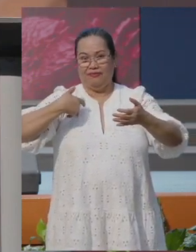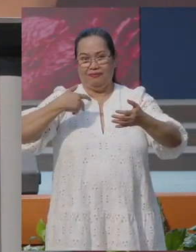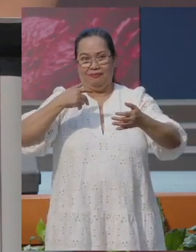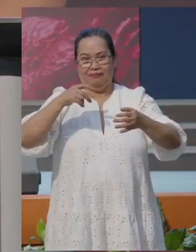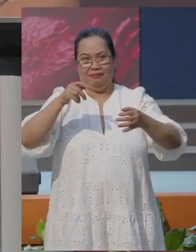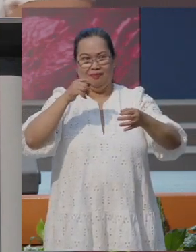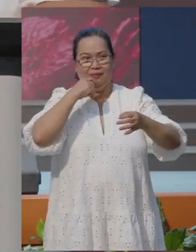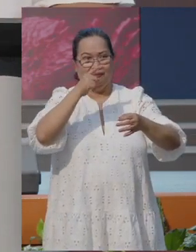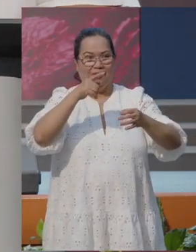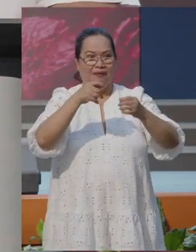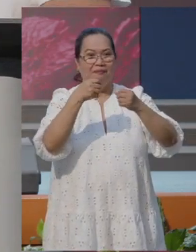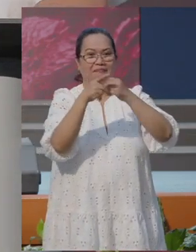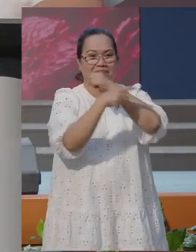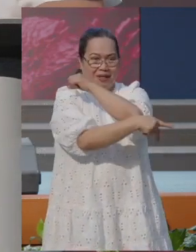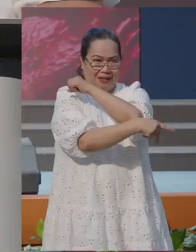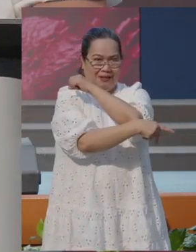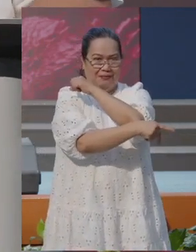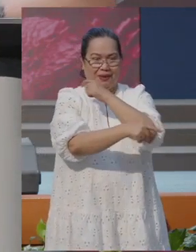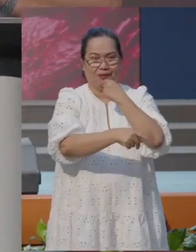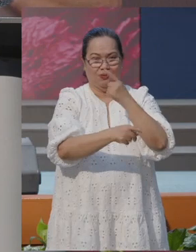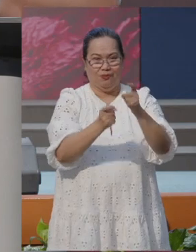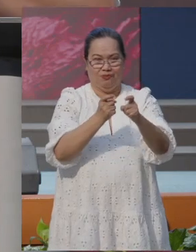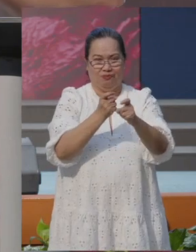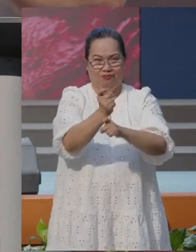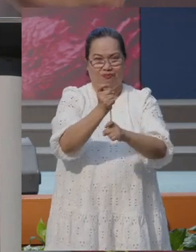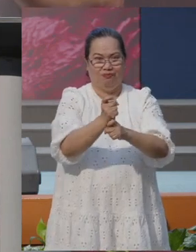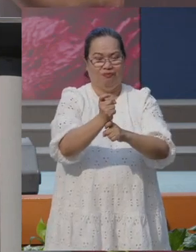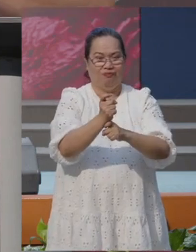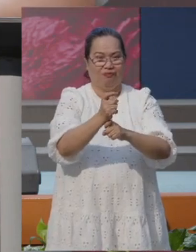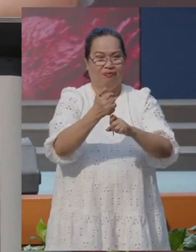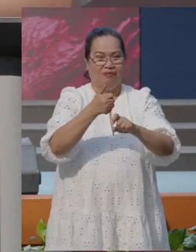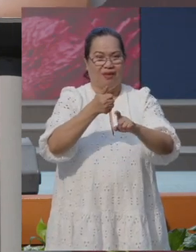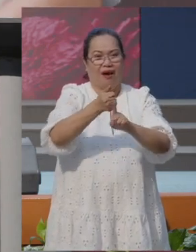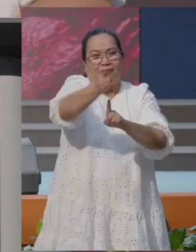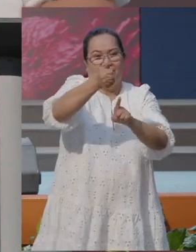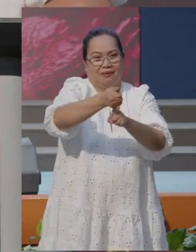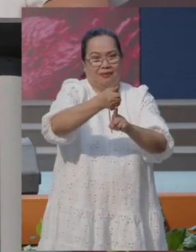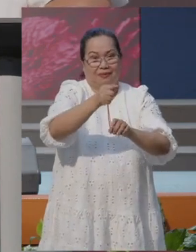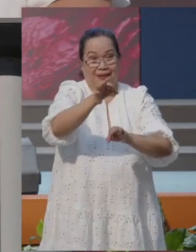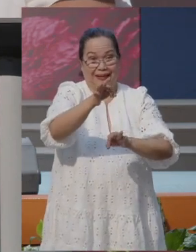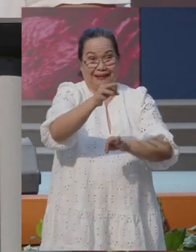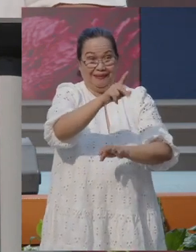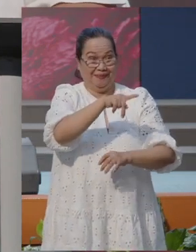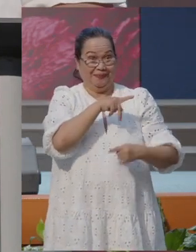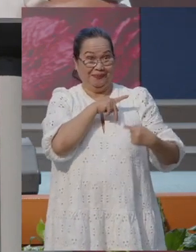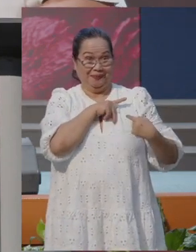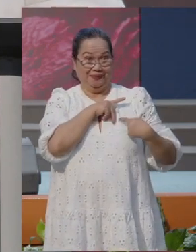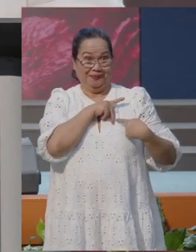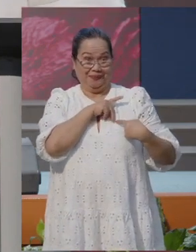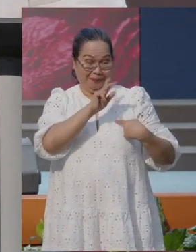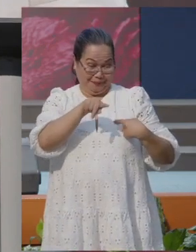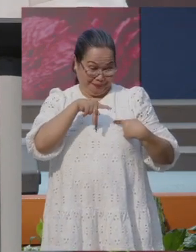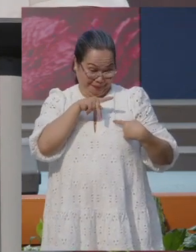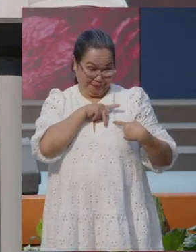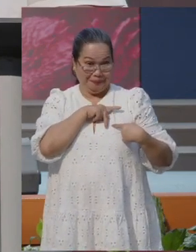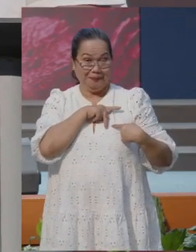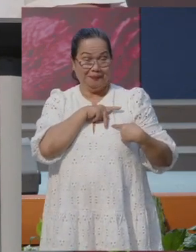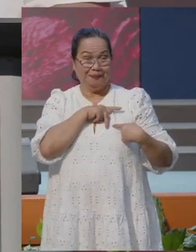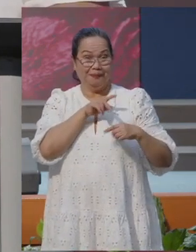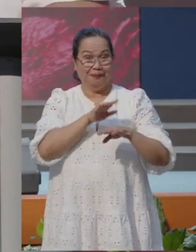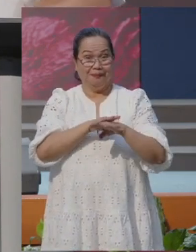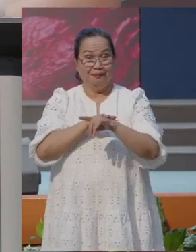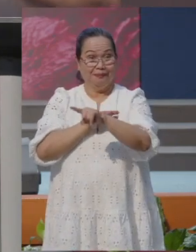mga nangaabuso. Kung personal, yung may personal threat sa